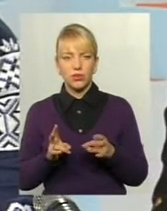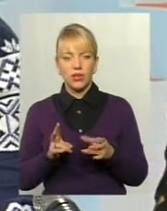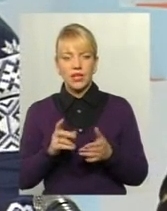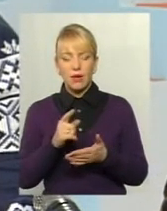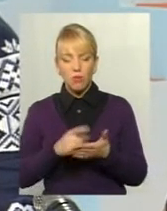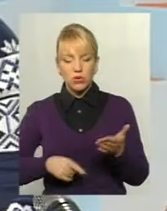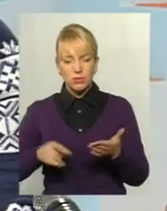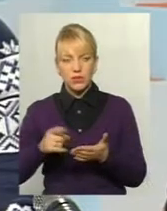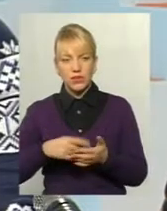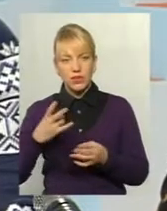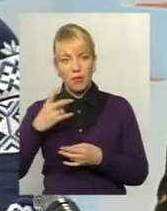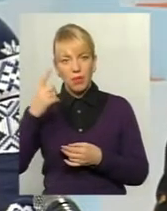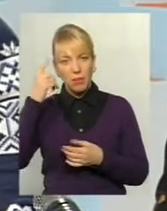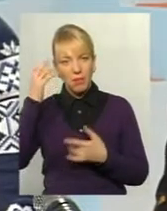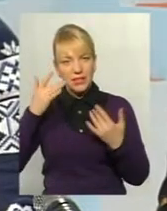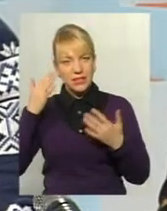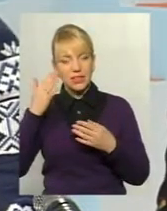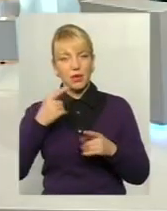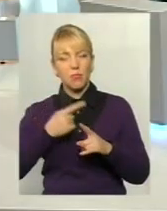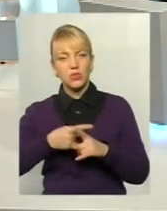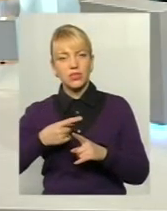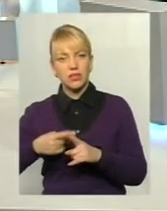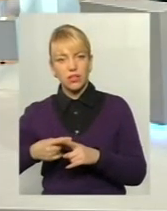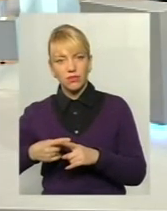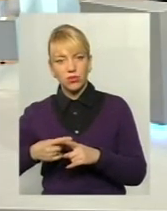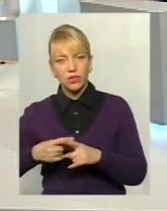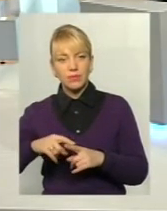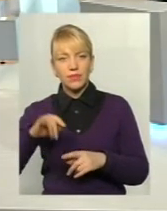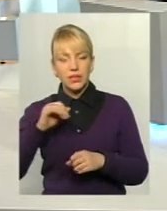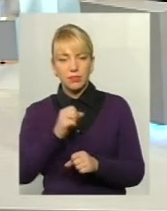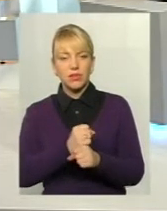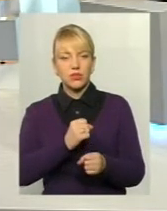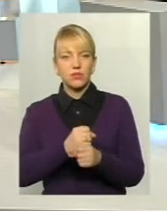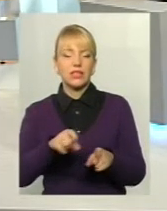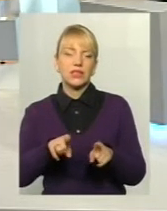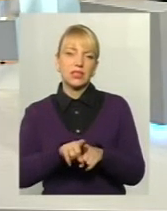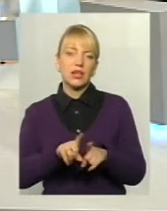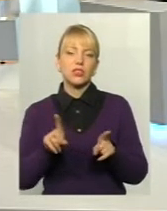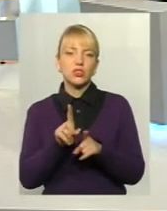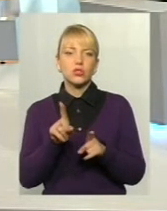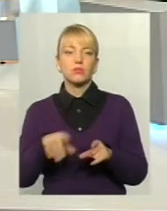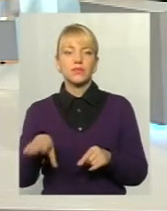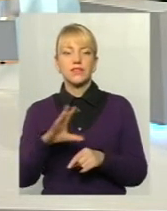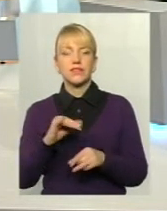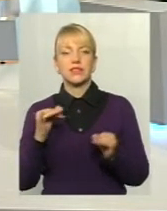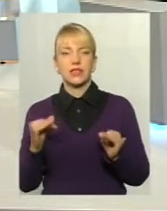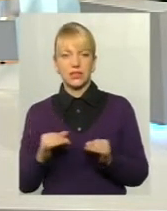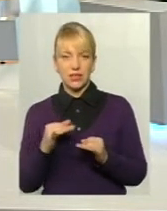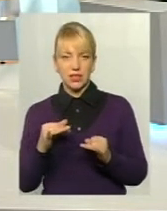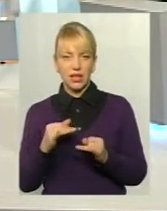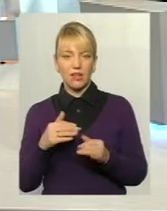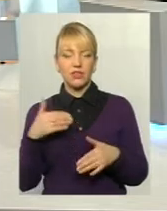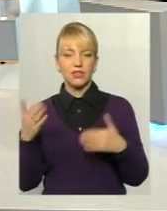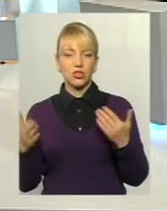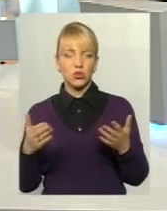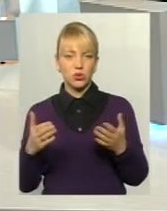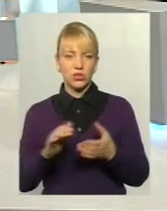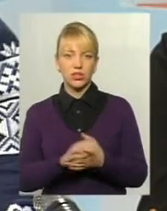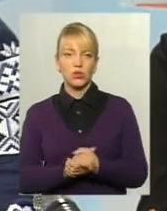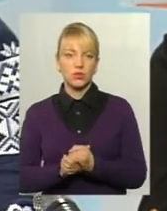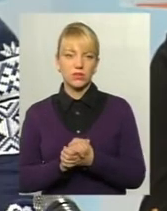мислити позитивно. І працювати так, щоб всі зацікавлені сторони і суспільство було